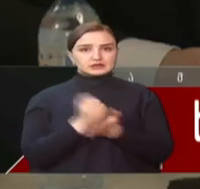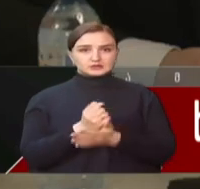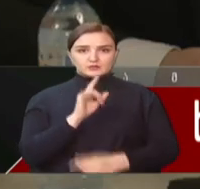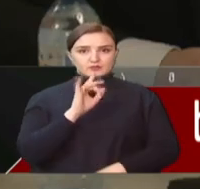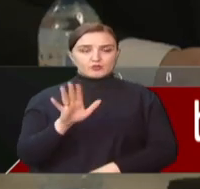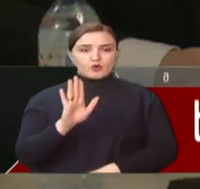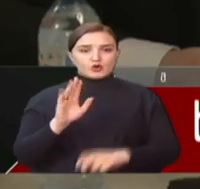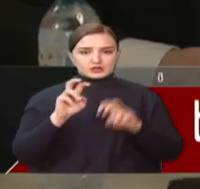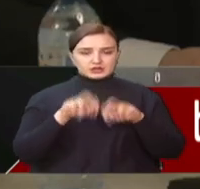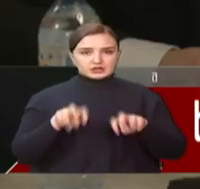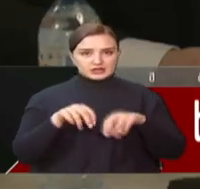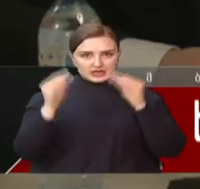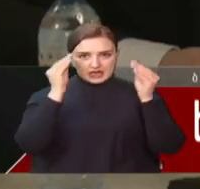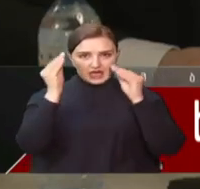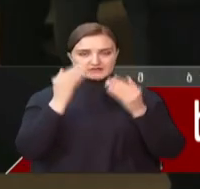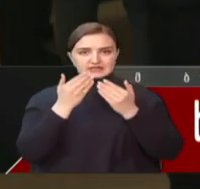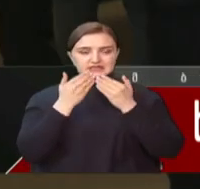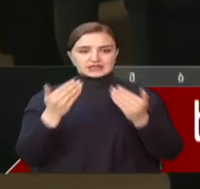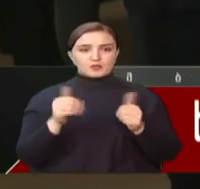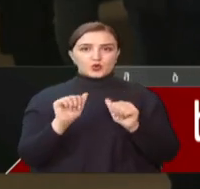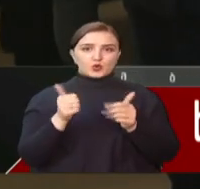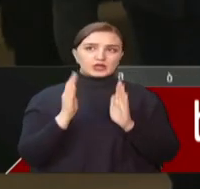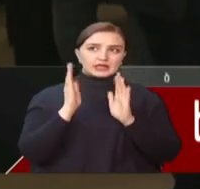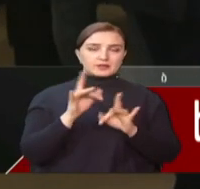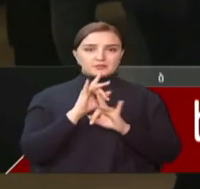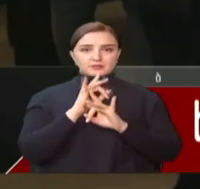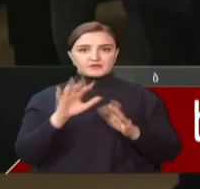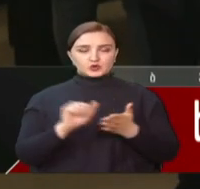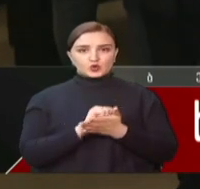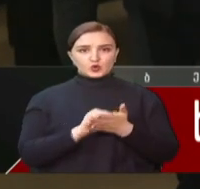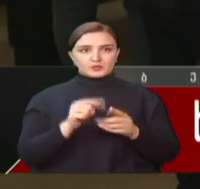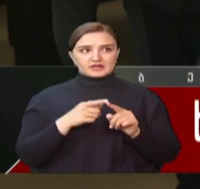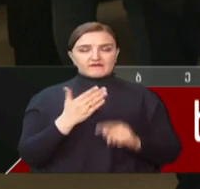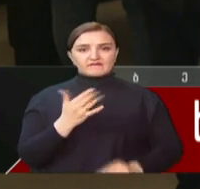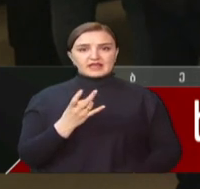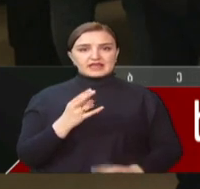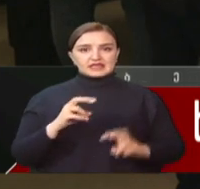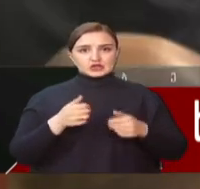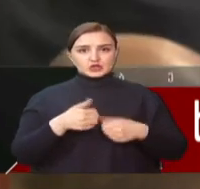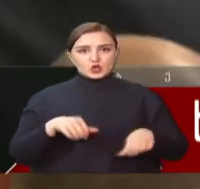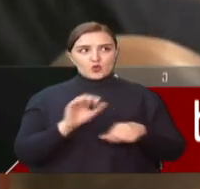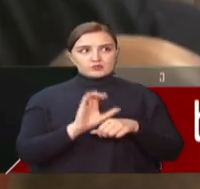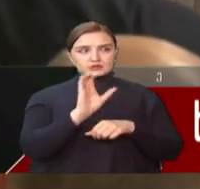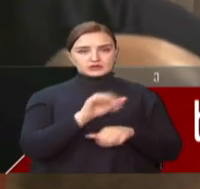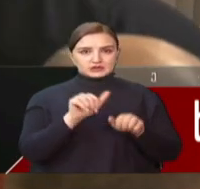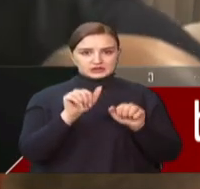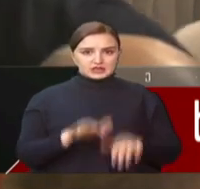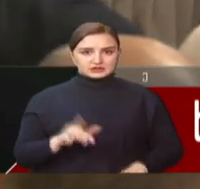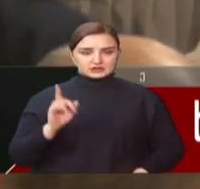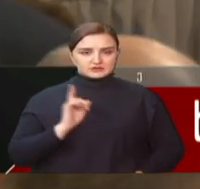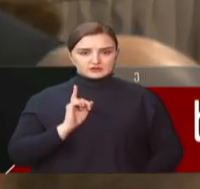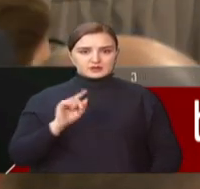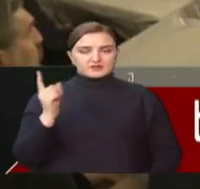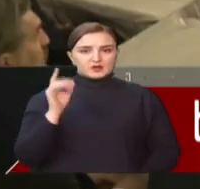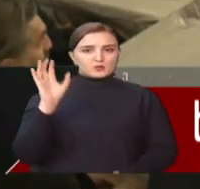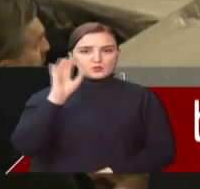mosmenit ganxilva iqeba da sabolood rogor sakhes miigebs es dokumenti Venetsiis komisiis dasknozia damokidebuli, romelsats kanonproekti